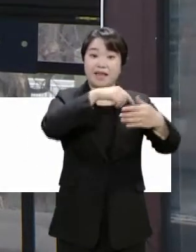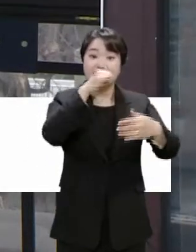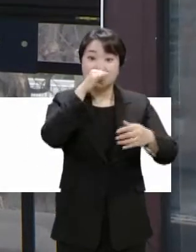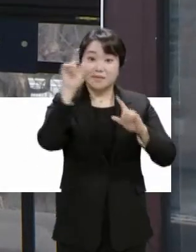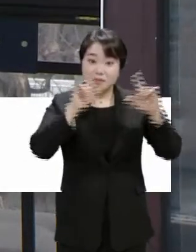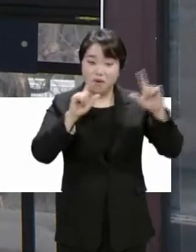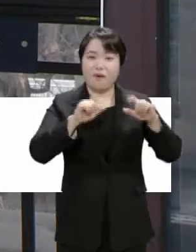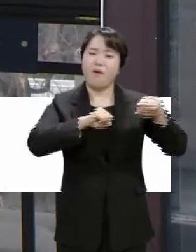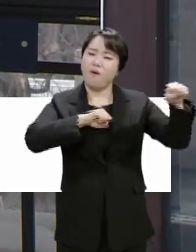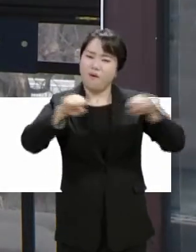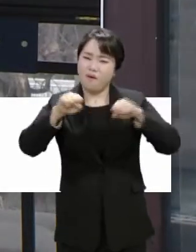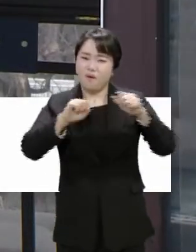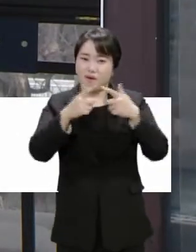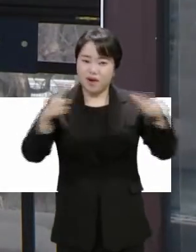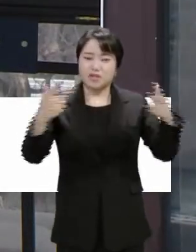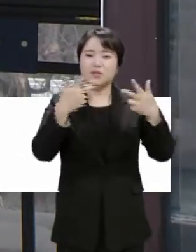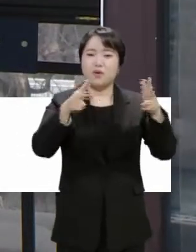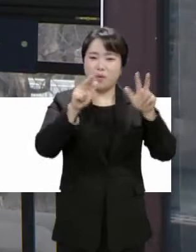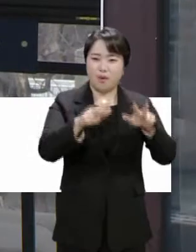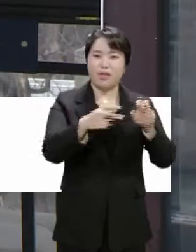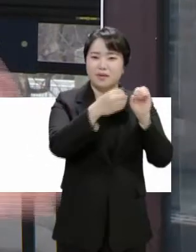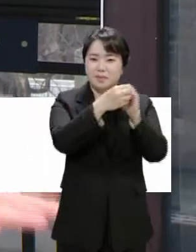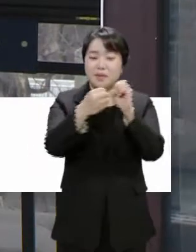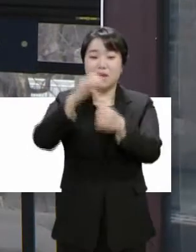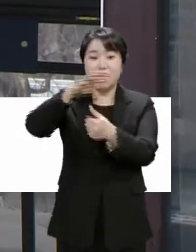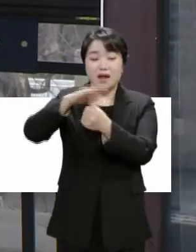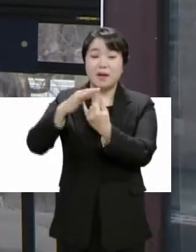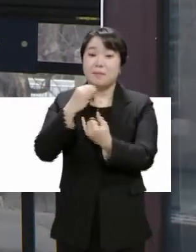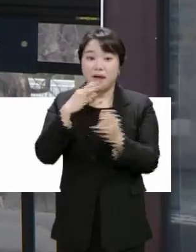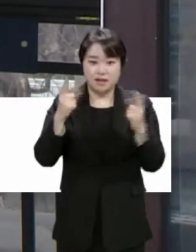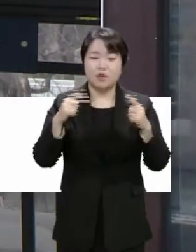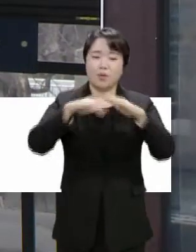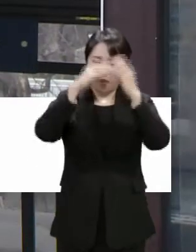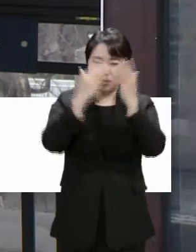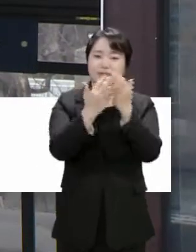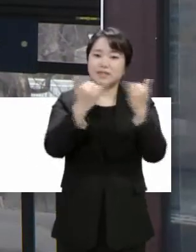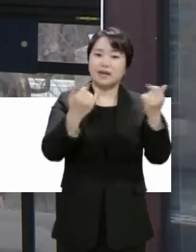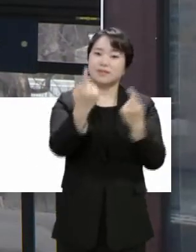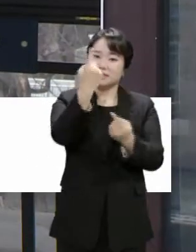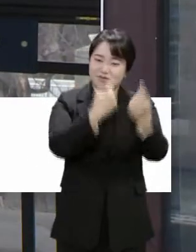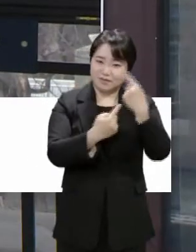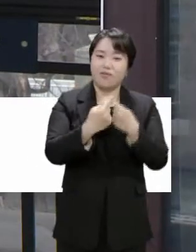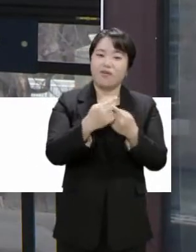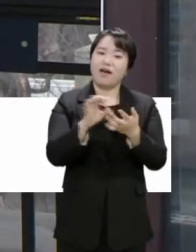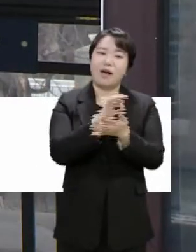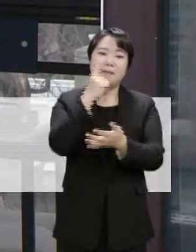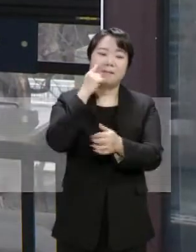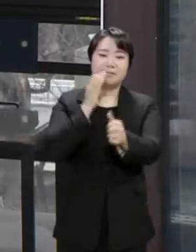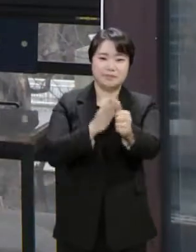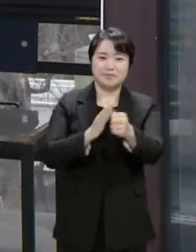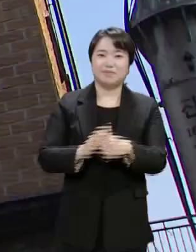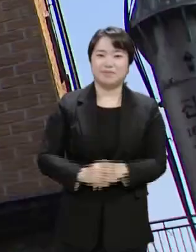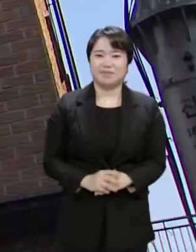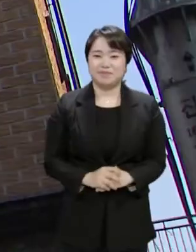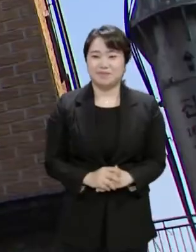그런 활동들을 공간들 좀 되는 아이들뿐만 아니라 여러 사람들이 같이 활용했으면 좋겠어요. 조금